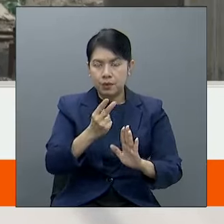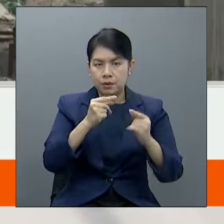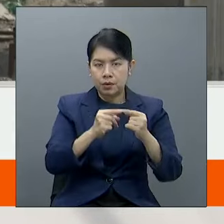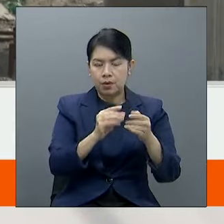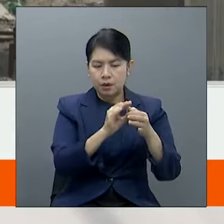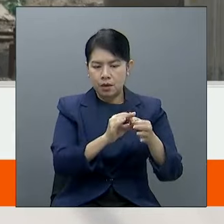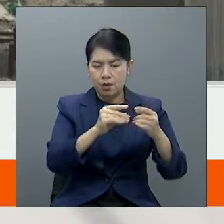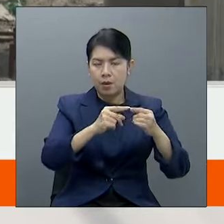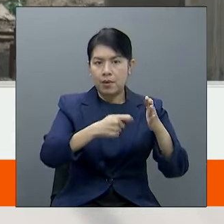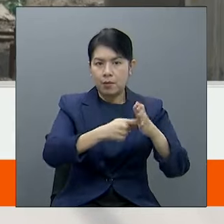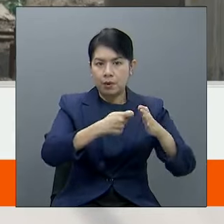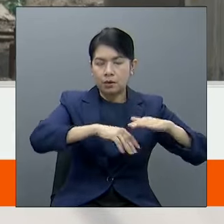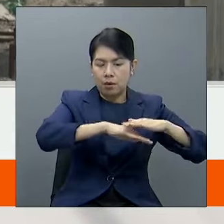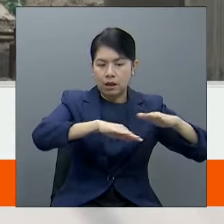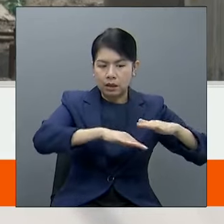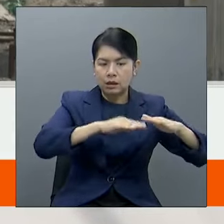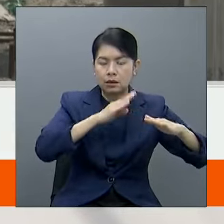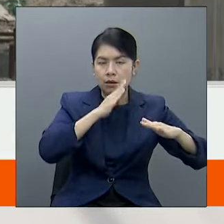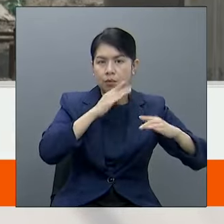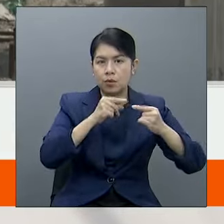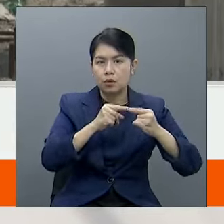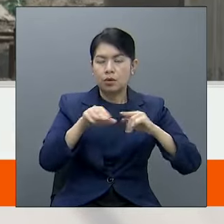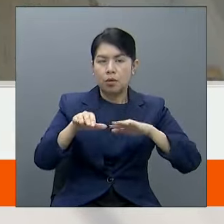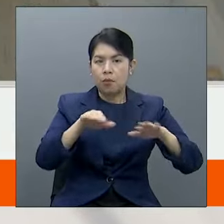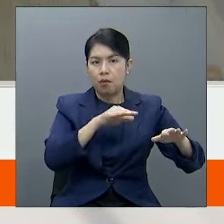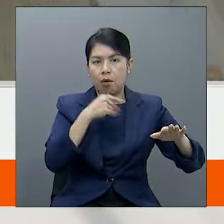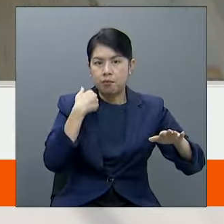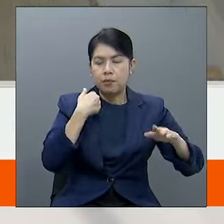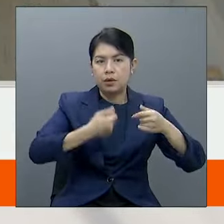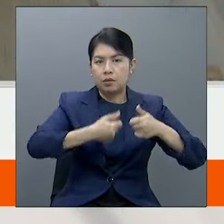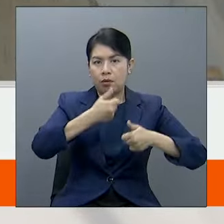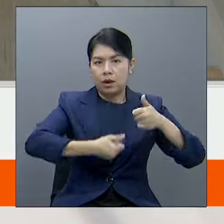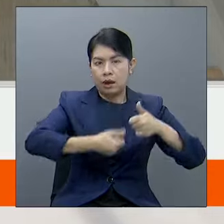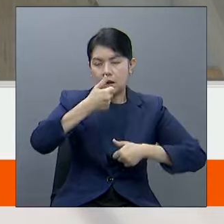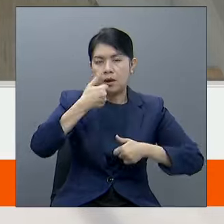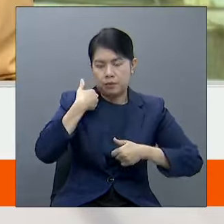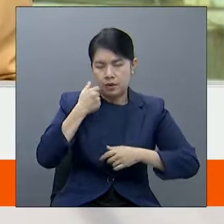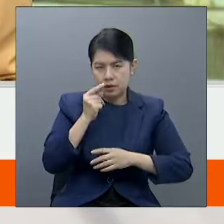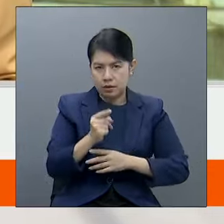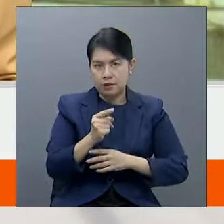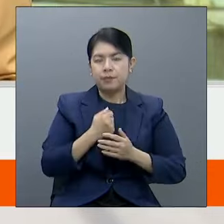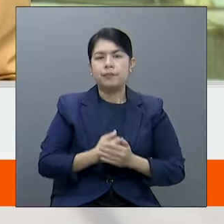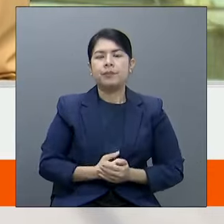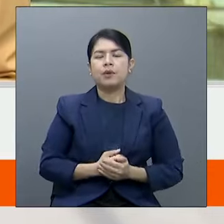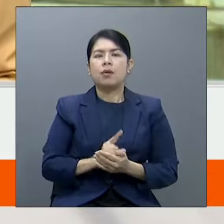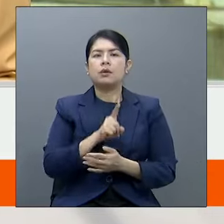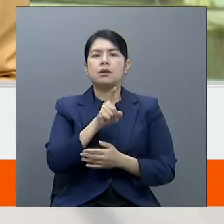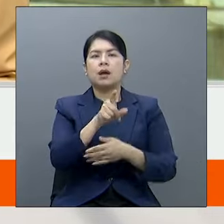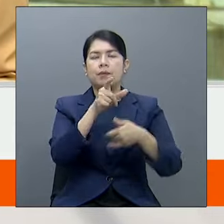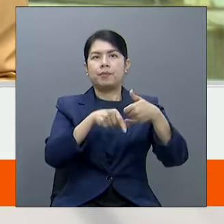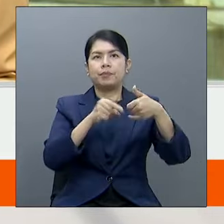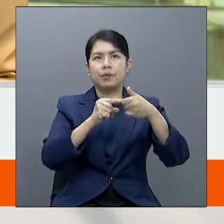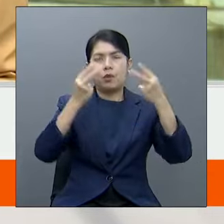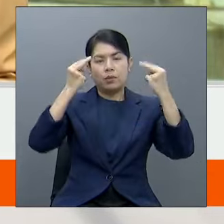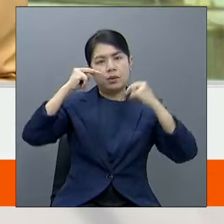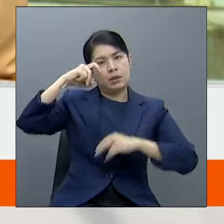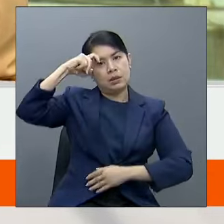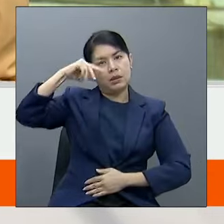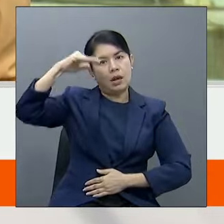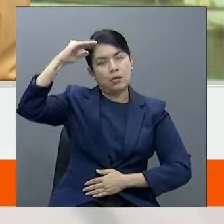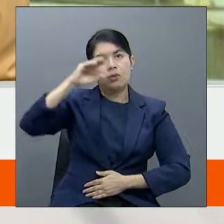ถ้าเข้ามาแล้วเนี่ยพร้อมจริงไหมนะครับนั่นก็ต้องไปดูกันอีกที ค่ะแล้ววิธีการของนายกรัฐมนตรีที่เรียกมาแล้วบอกว่าอาจจ